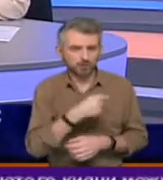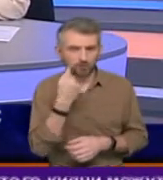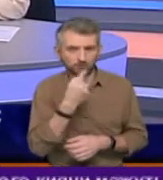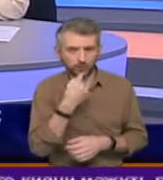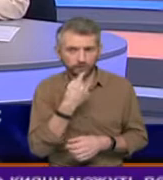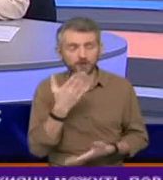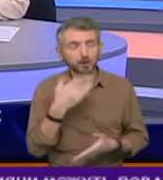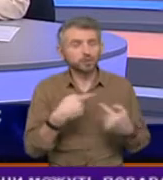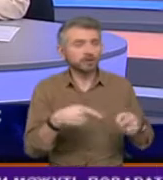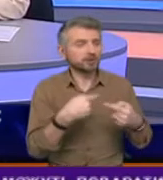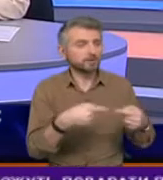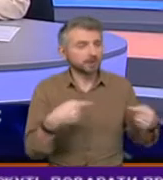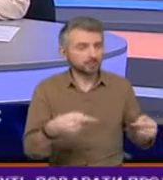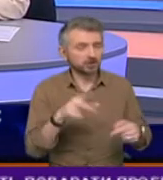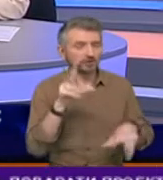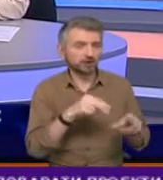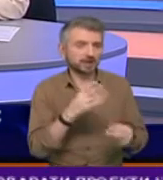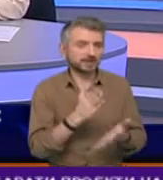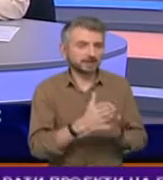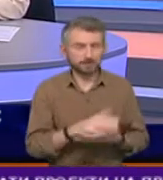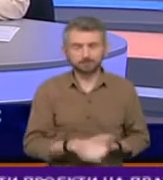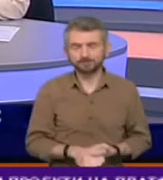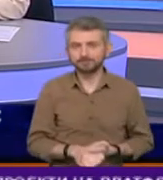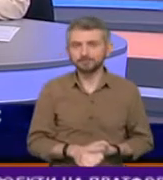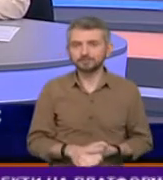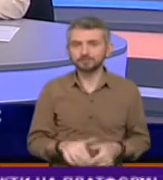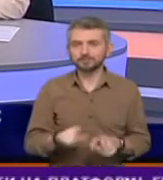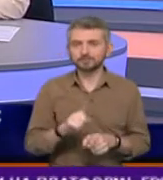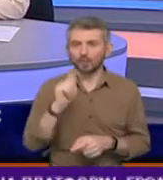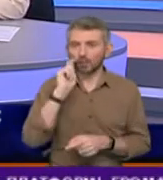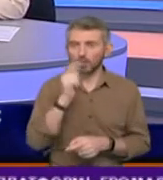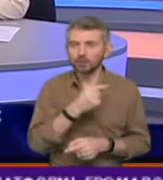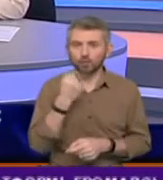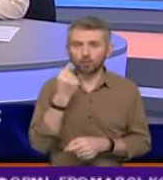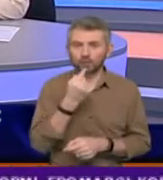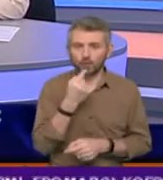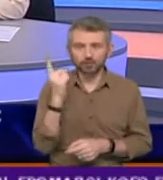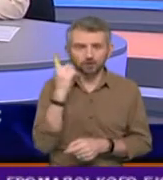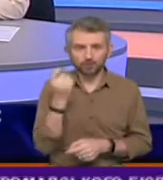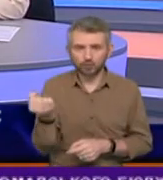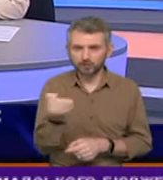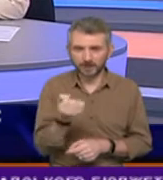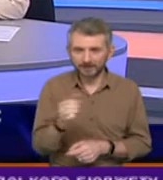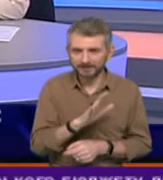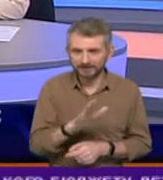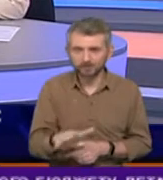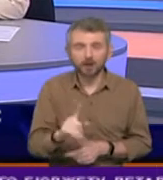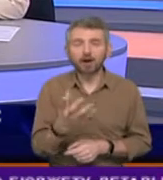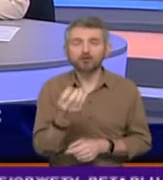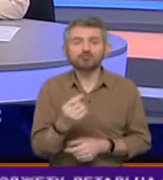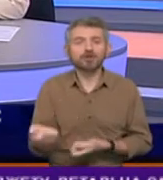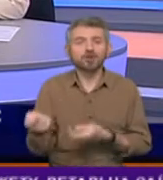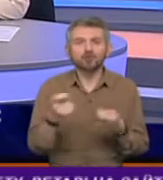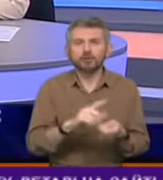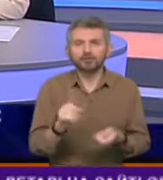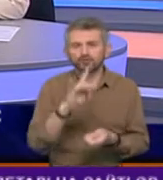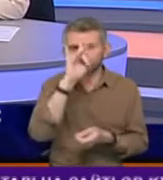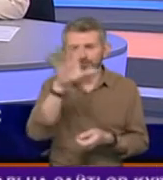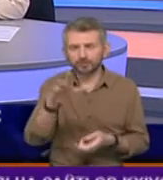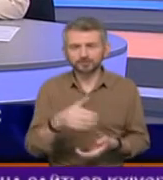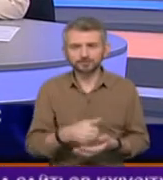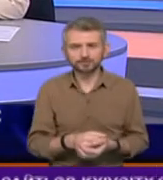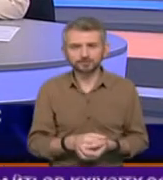і вона не може потрапити на спеціальність відповідно до ЗНО тут в Україні, в Польщі вона абсолютно спокійно починає вчитися.